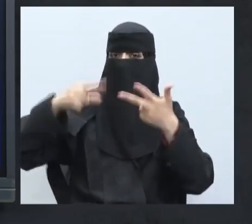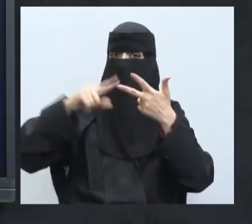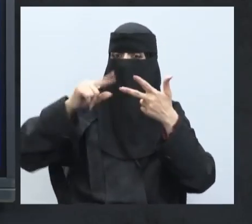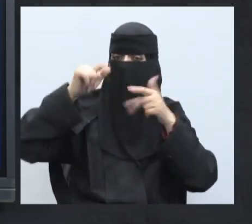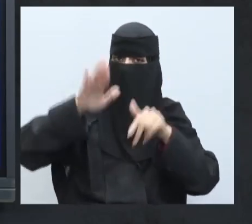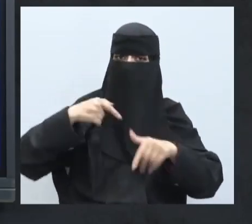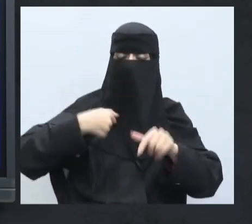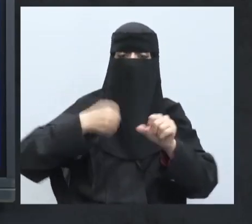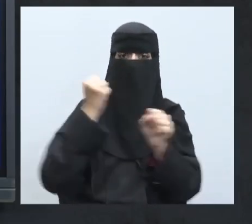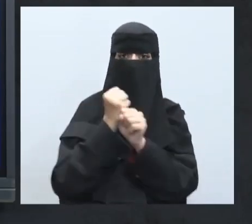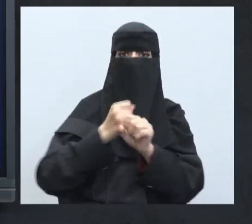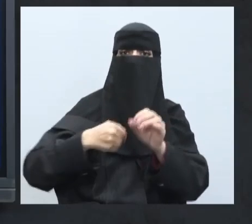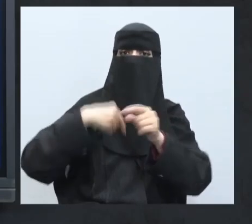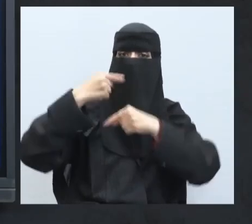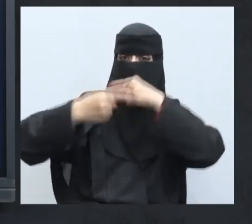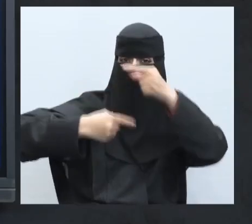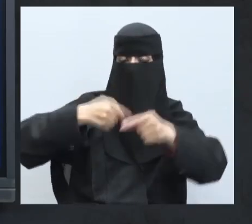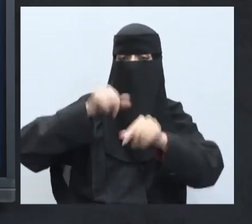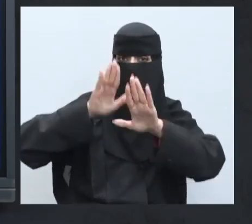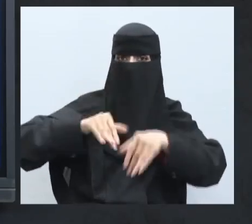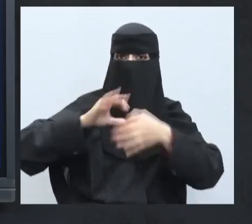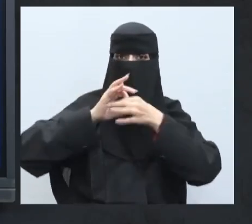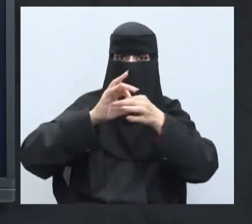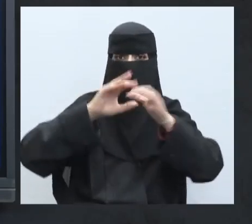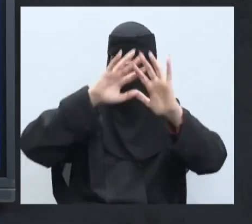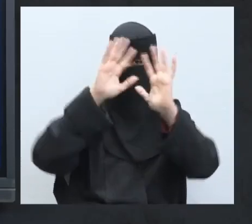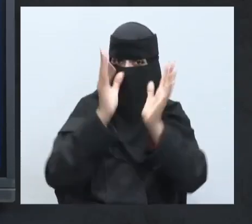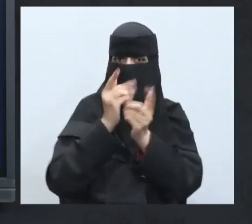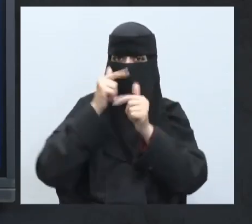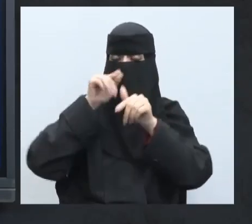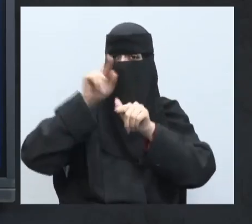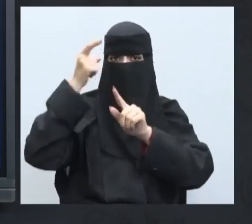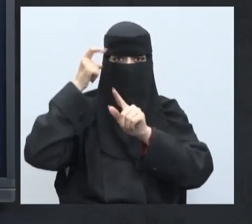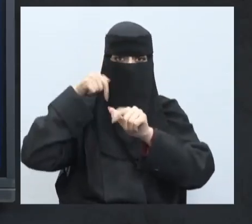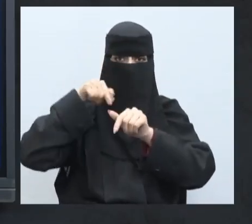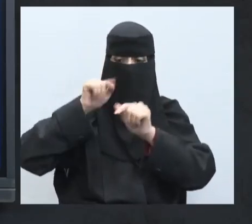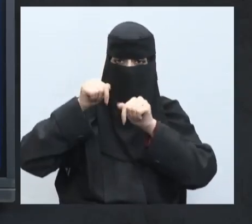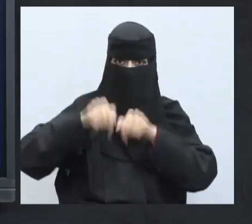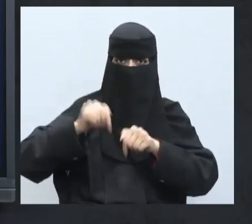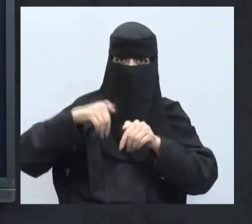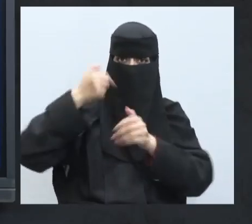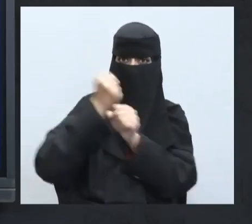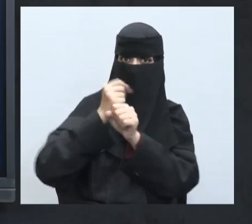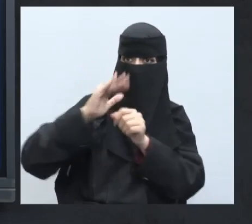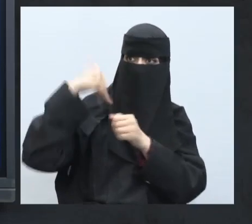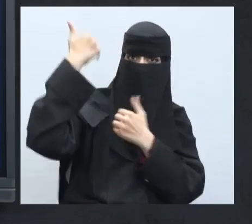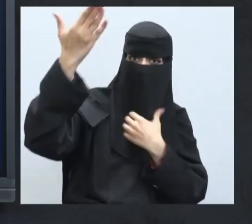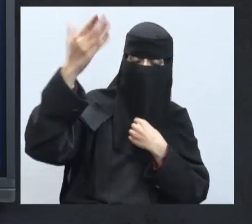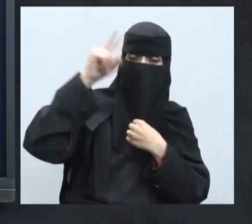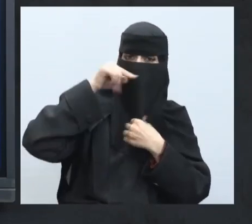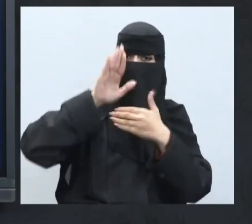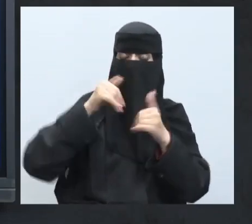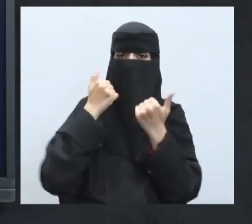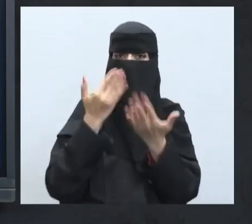هنالك عمل منظم في التواصل و الكل يعرف سواء افراد داخل المنظمه الموظفين او حتى من خارج المنظمه اذا